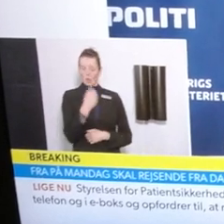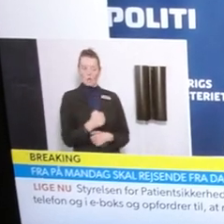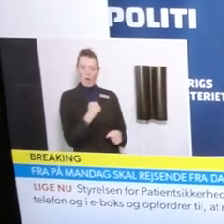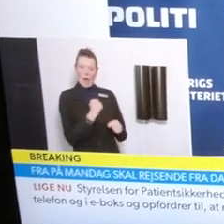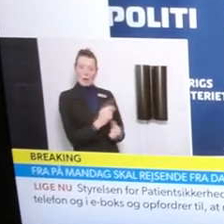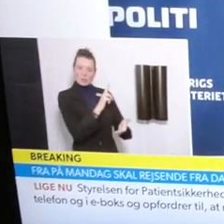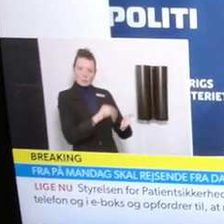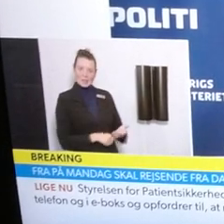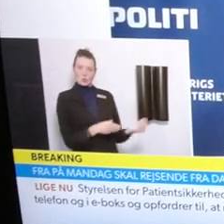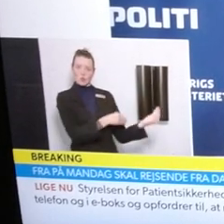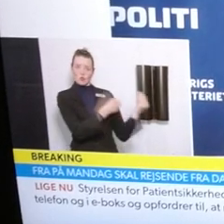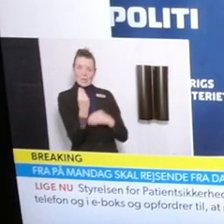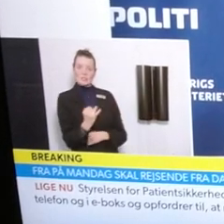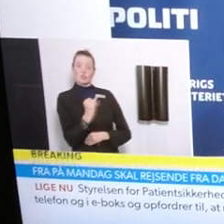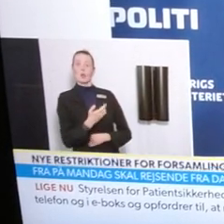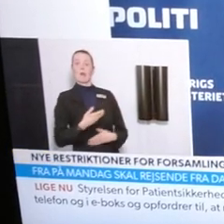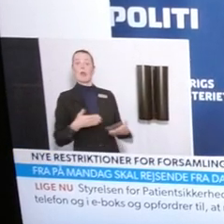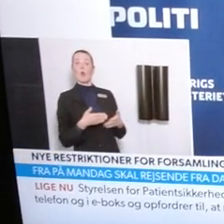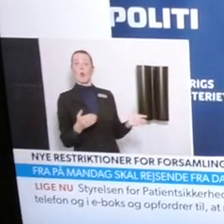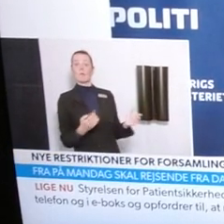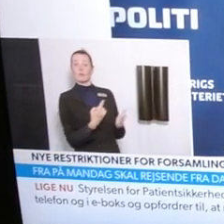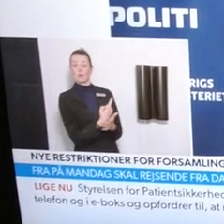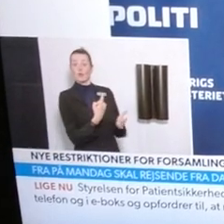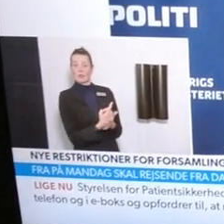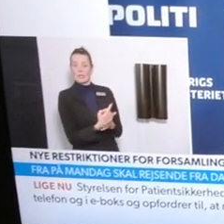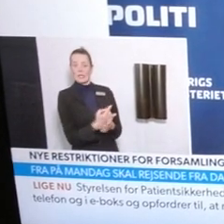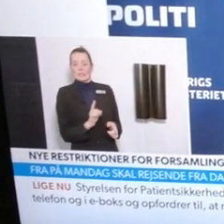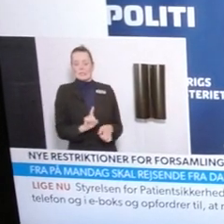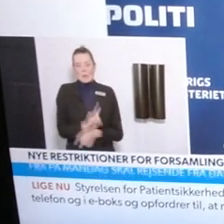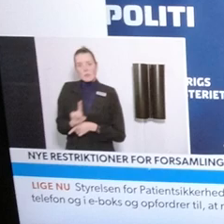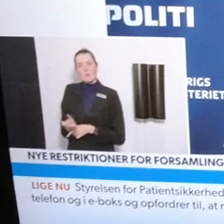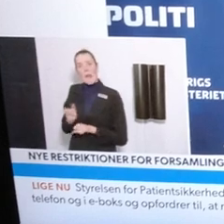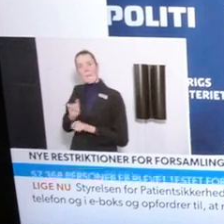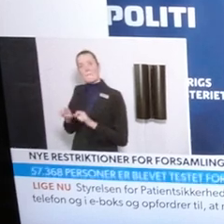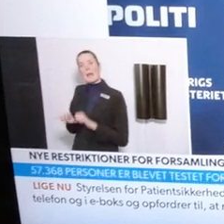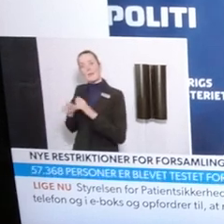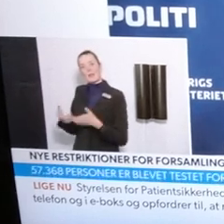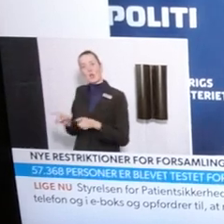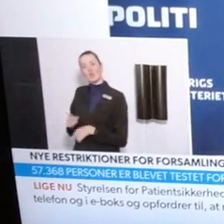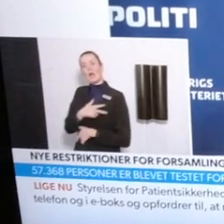uddannelser, så åbent som overhovedet muligt, mens vi har en pandemi, som også er i Danmark. Ja.